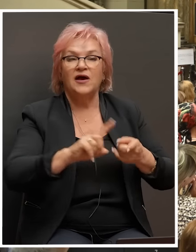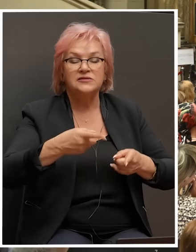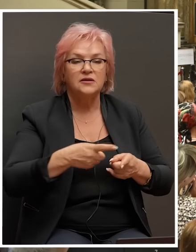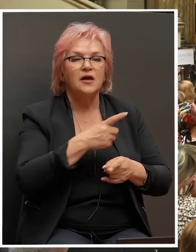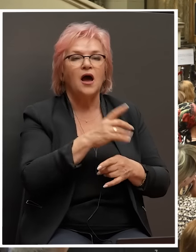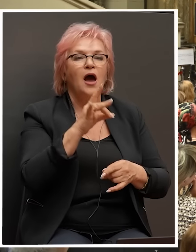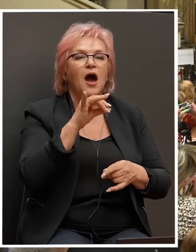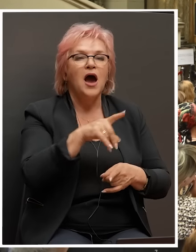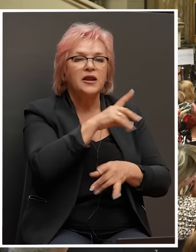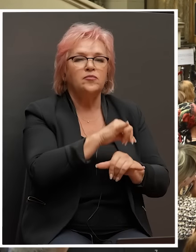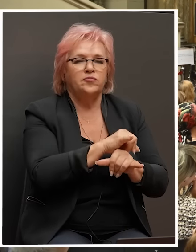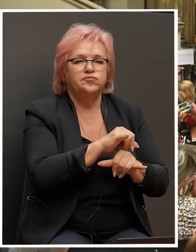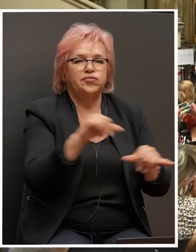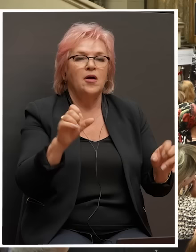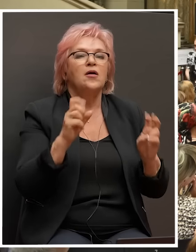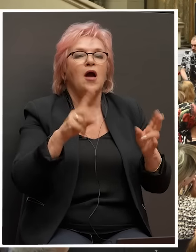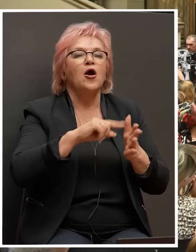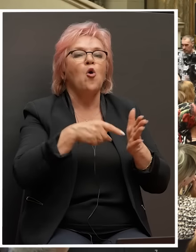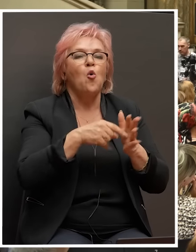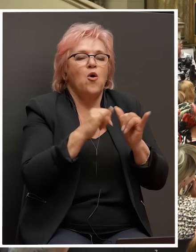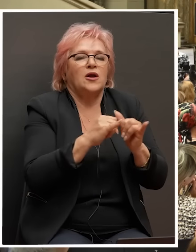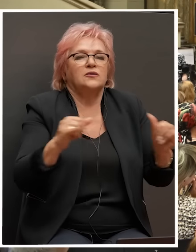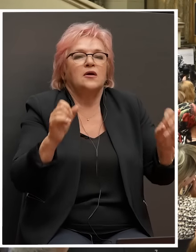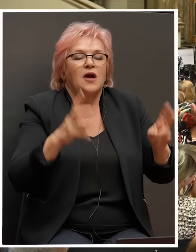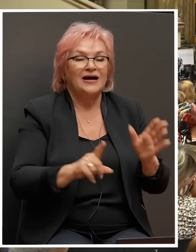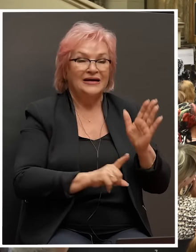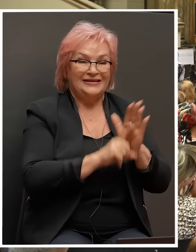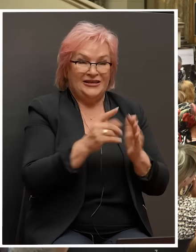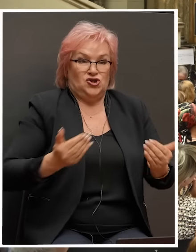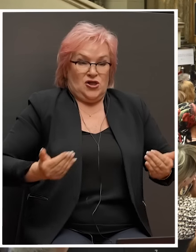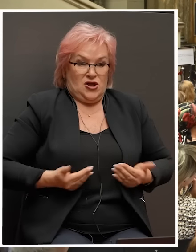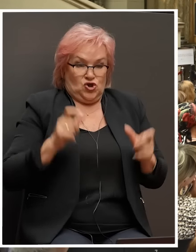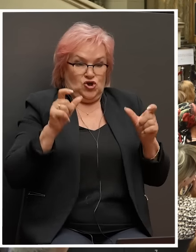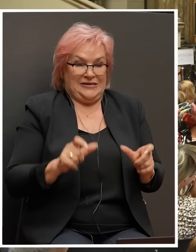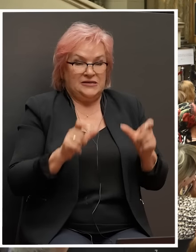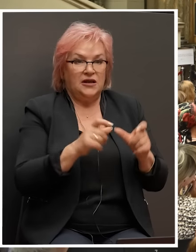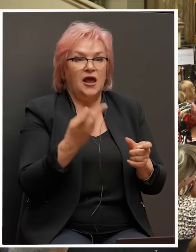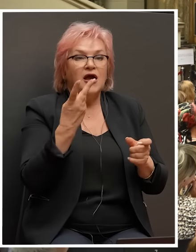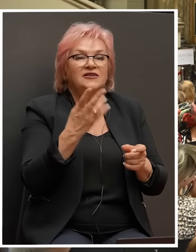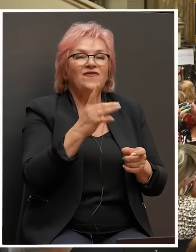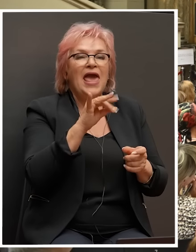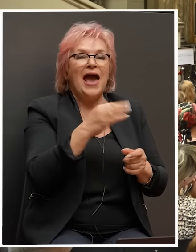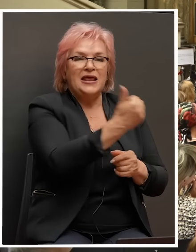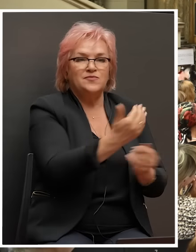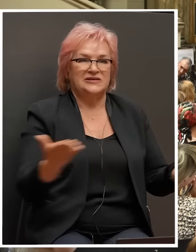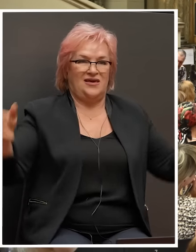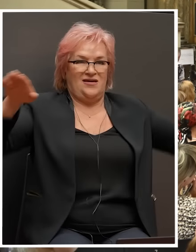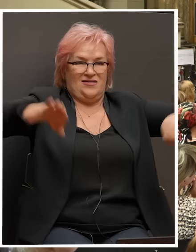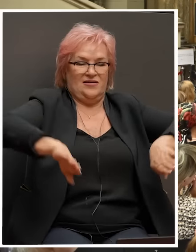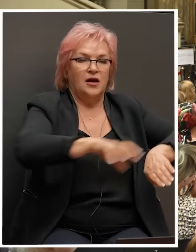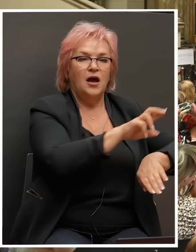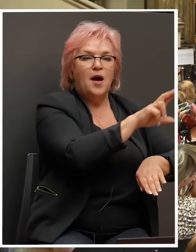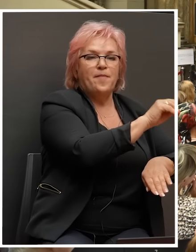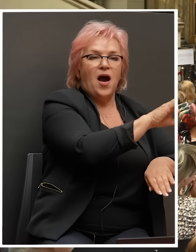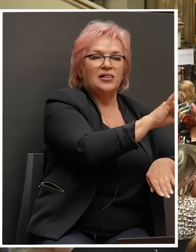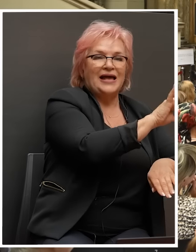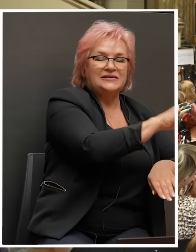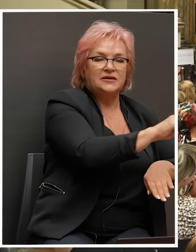рос сам Рим, как город, когда сначала жители двух римских холмов, Палатина,